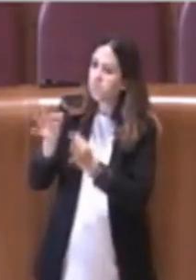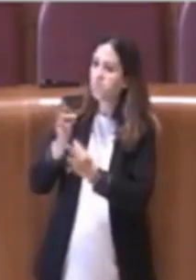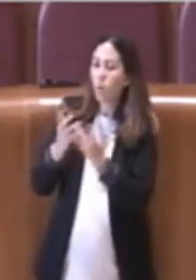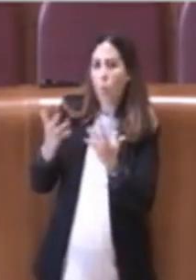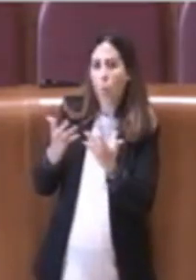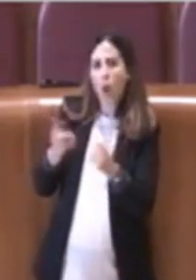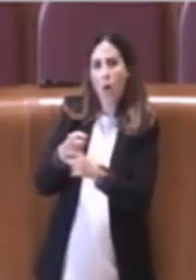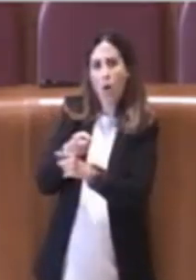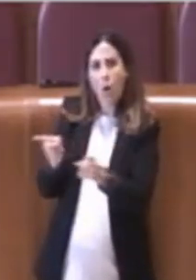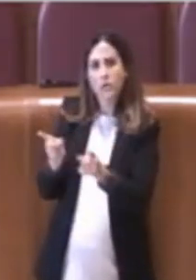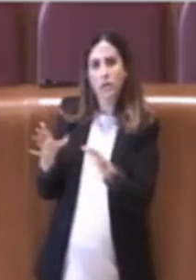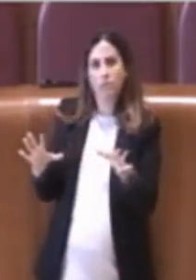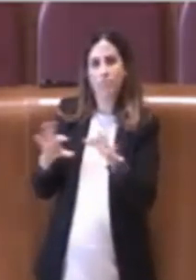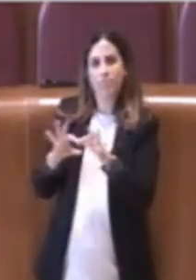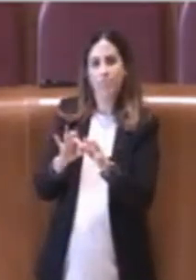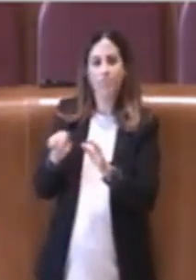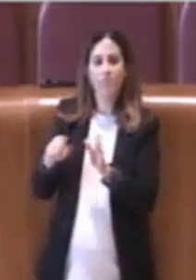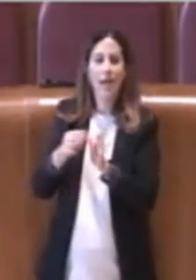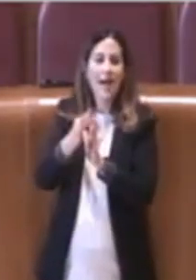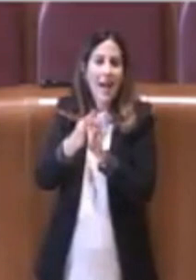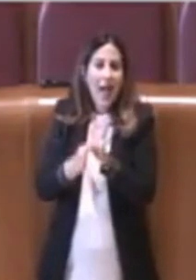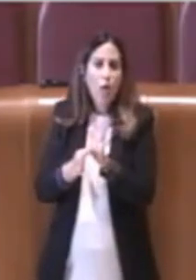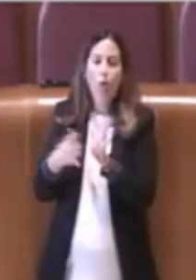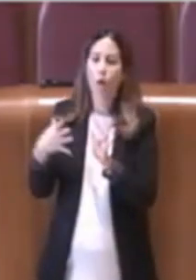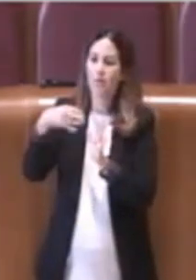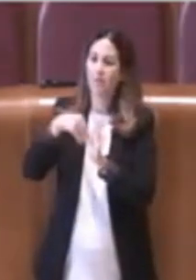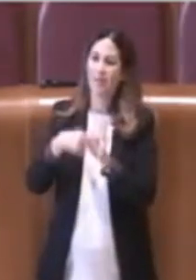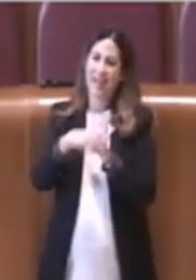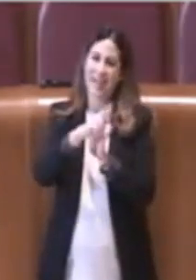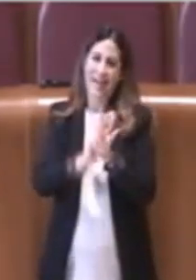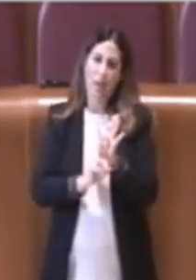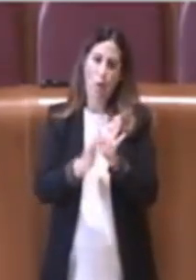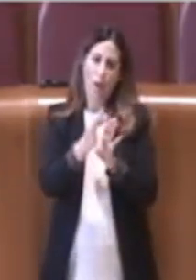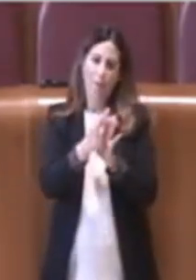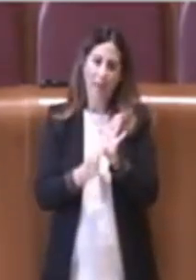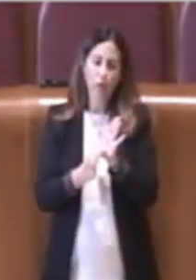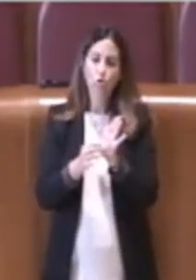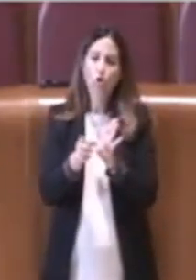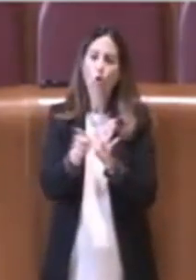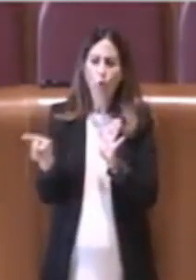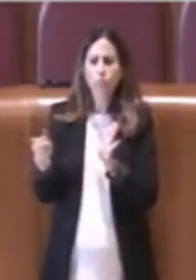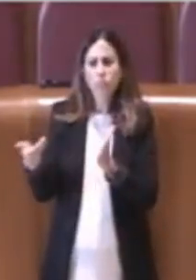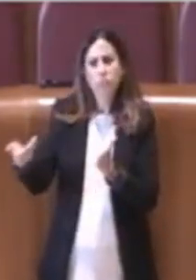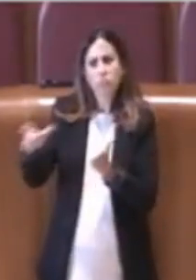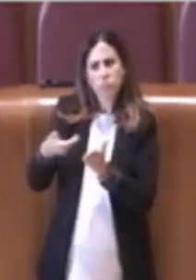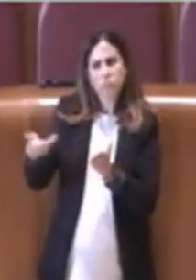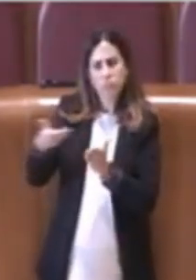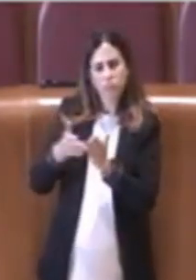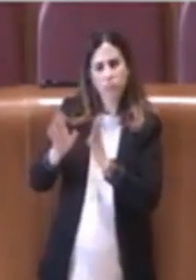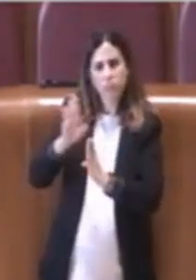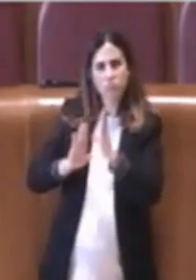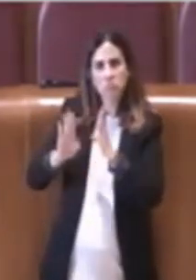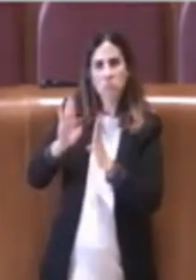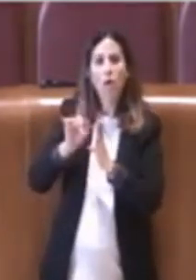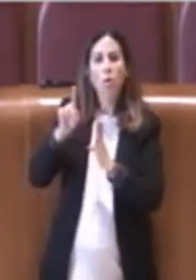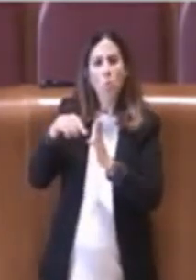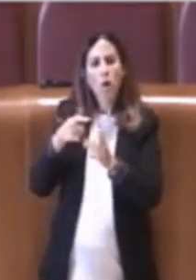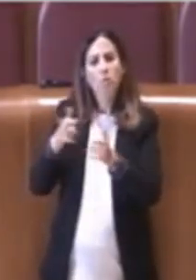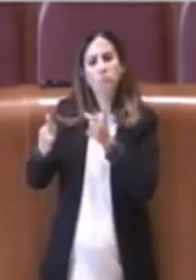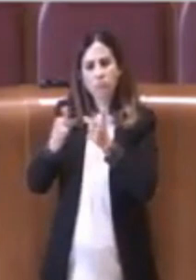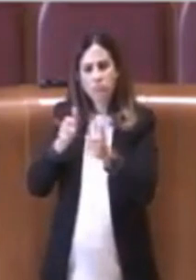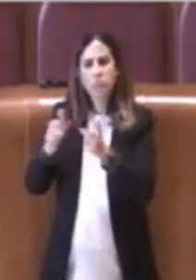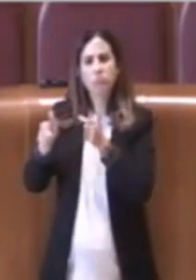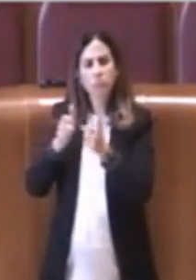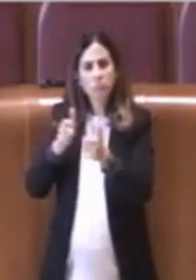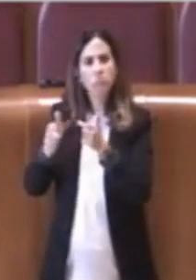avevamo introdotto all'interno di questo regolamento devo dire che c'è stata una discussione molto franca aperta